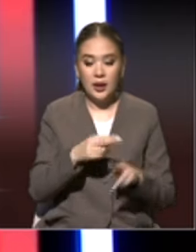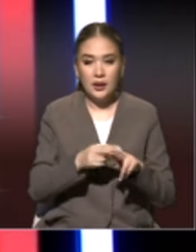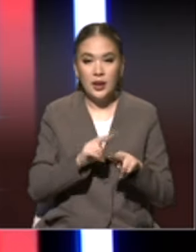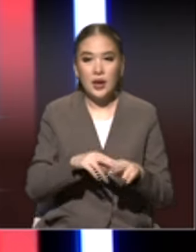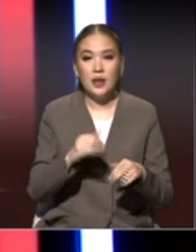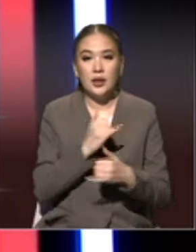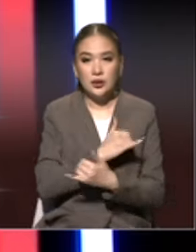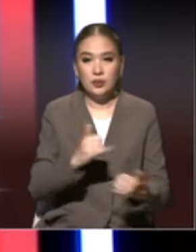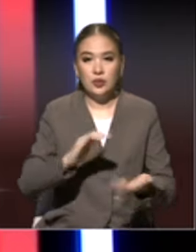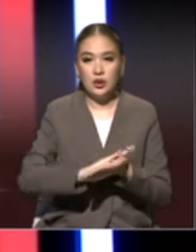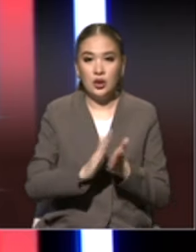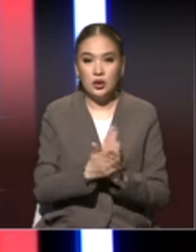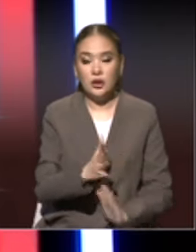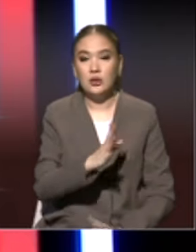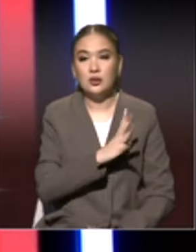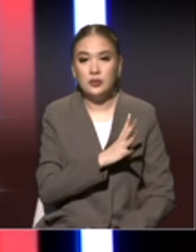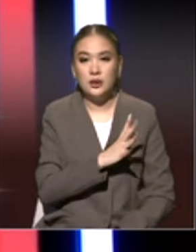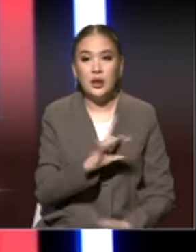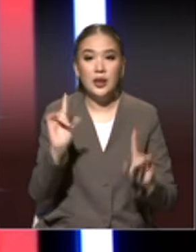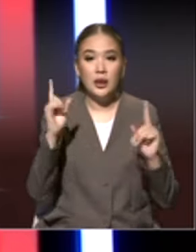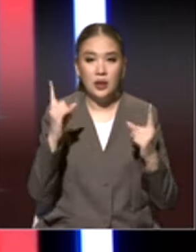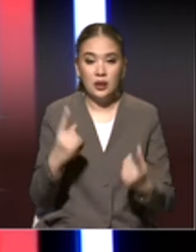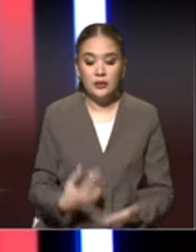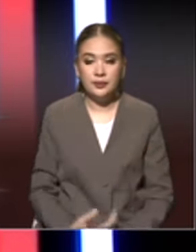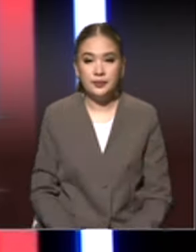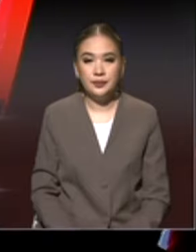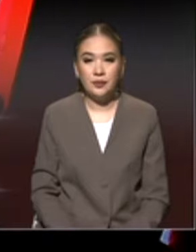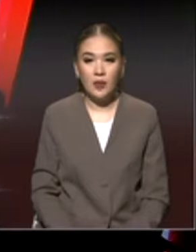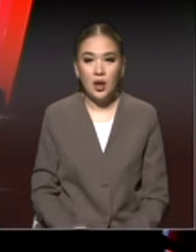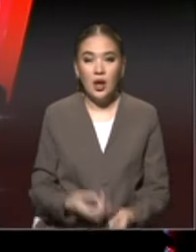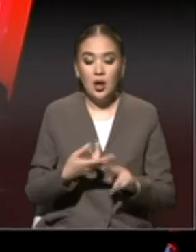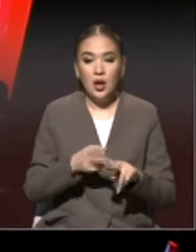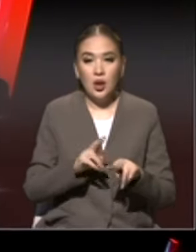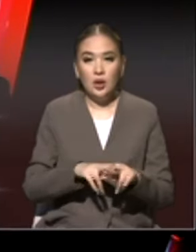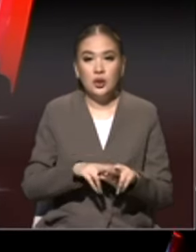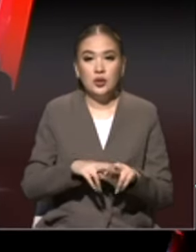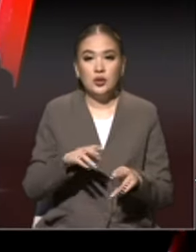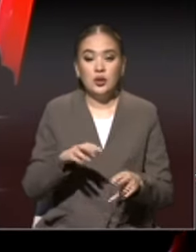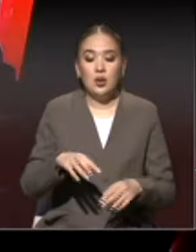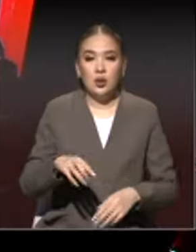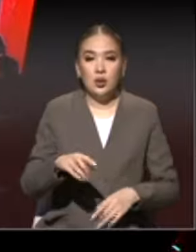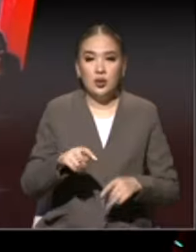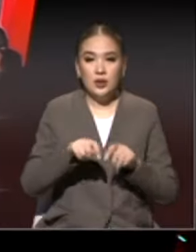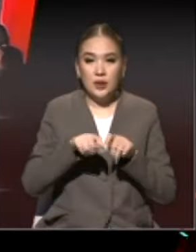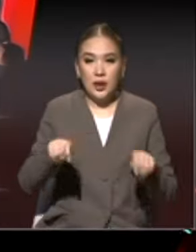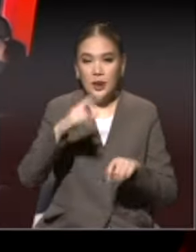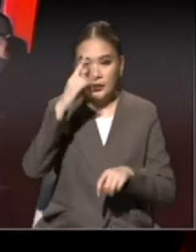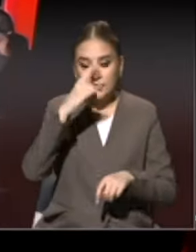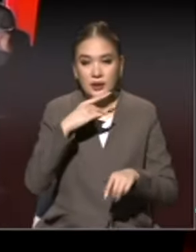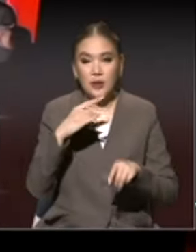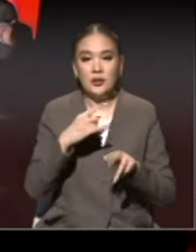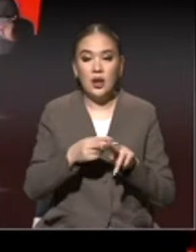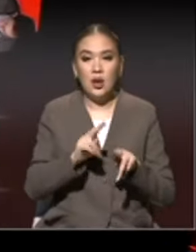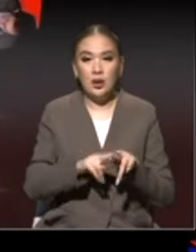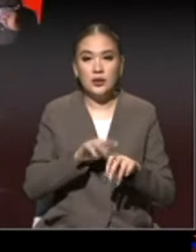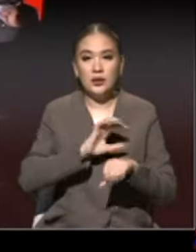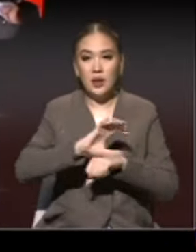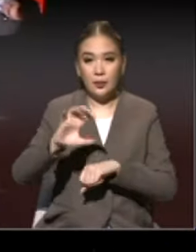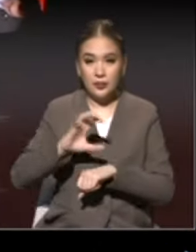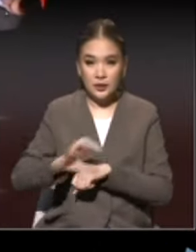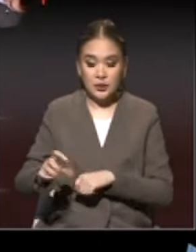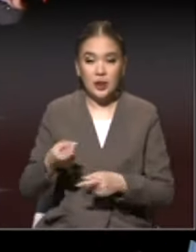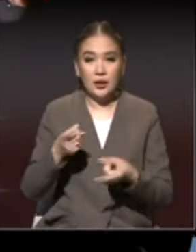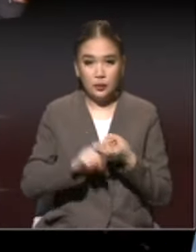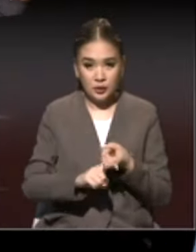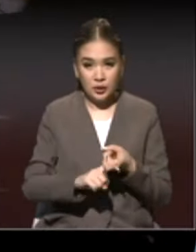ұсынылды. Қалайша, неге бір көзден сатып алу? Жалпы мына отандық тауар өндірушілерді қолдау ол мемлекеттік сатып алуды жүзеге асыру қағидаттарының бірі болып табылады.